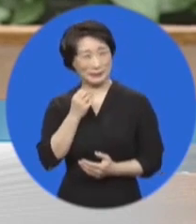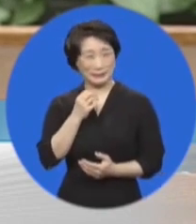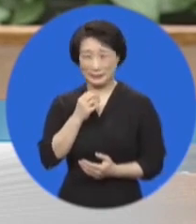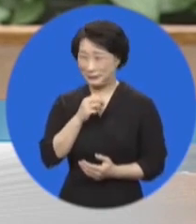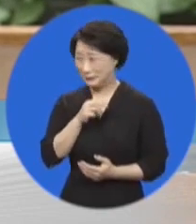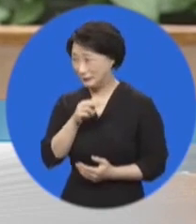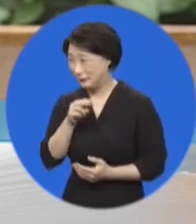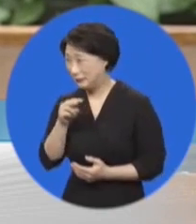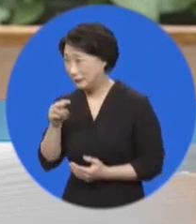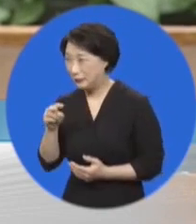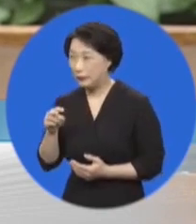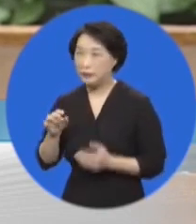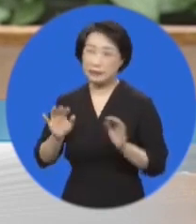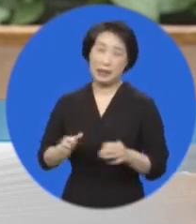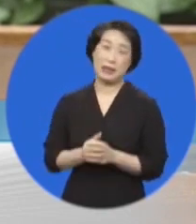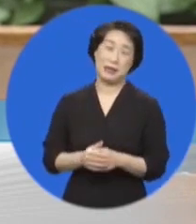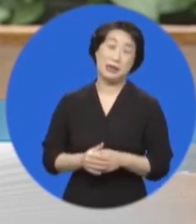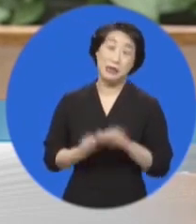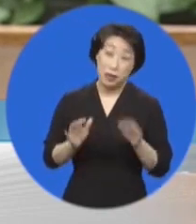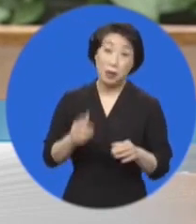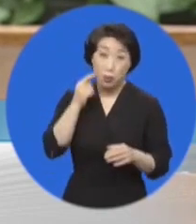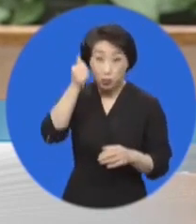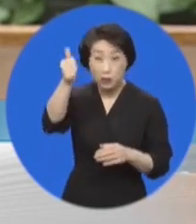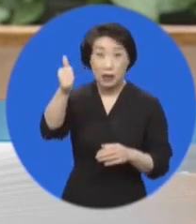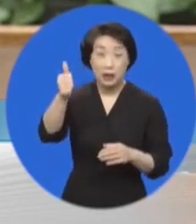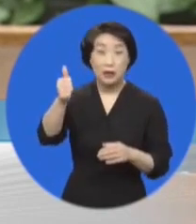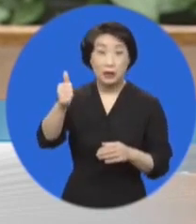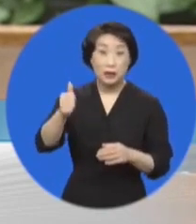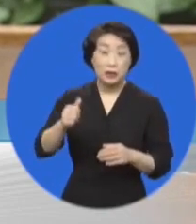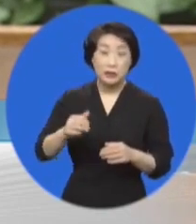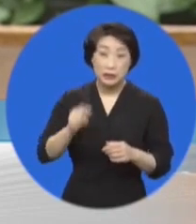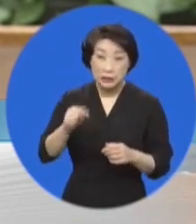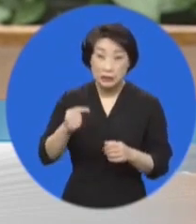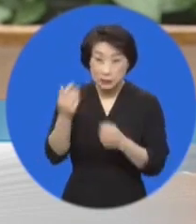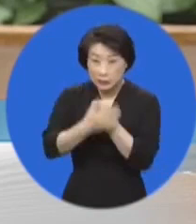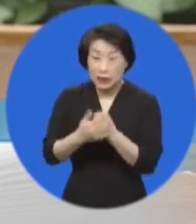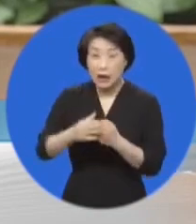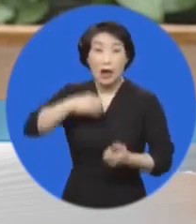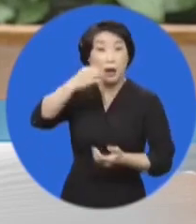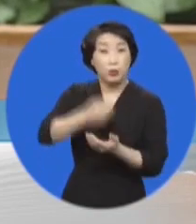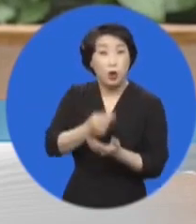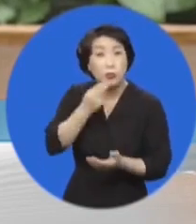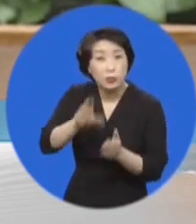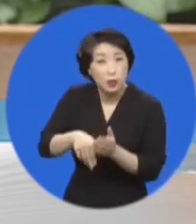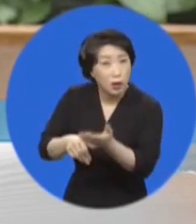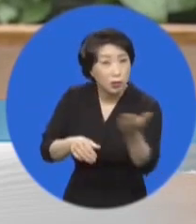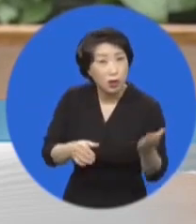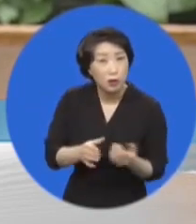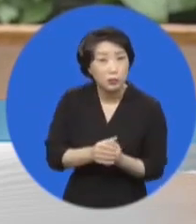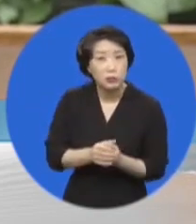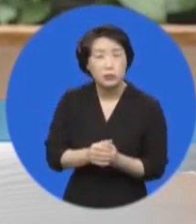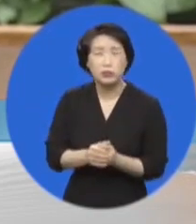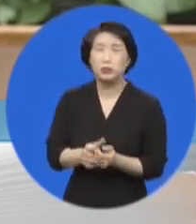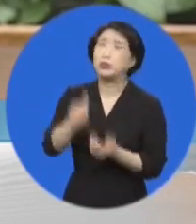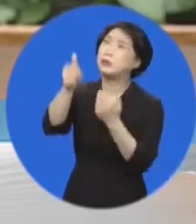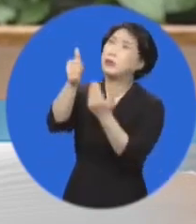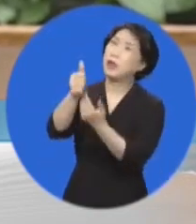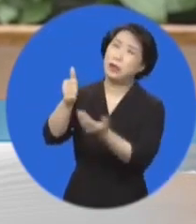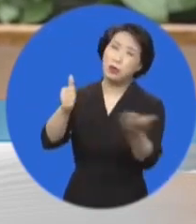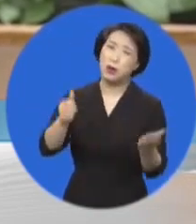큰 감동이. 목사도 이 은혜에 감동이 없으면 우리 주님